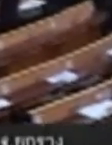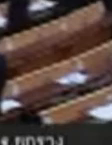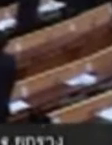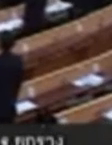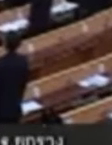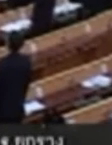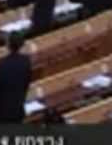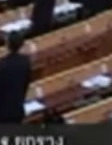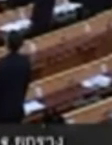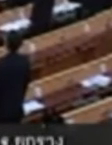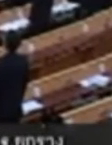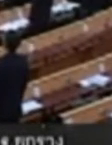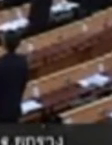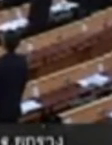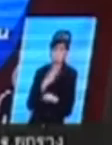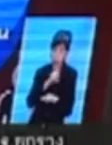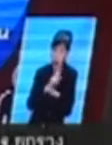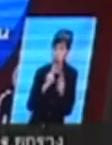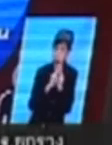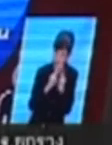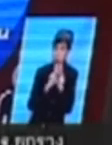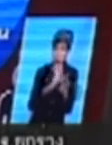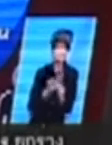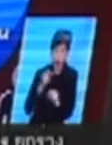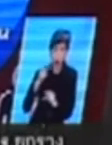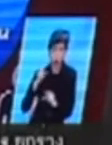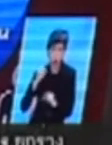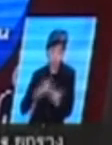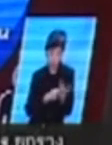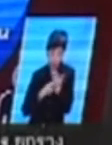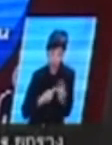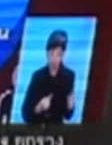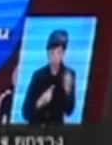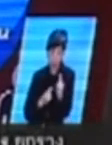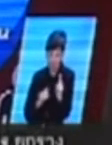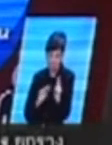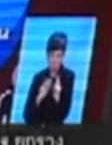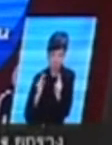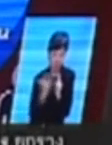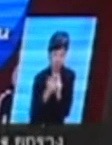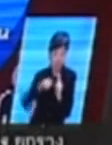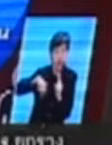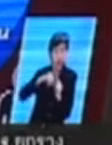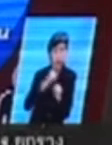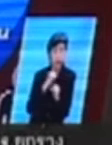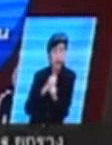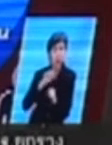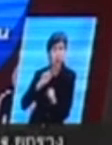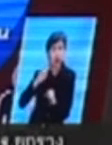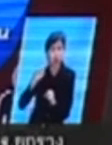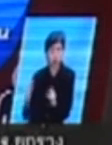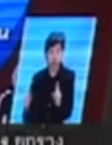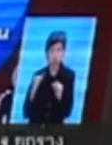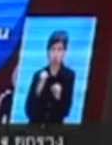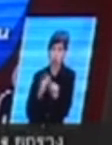จิดสิงคเนติกลุ่มของนายอมรจันทรสมบูรณ์หรือกลุ่มคนหัวสมัยใหม่ก็อาจจะทำให้การยกร่างรัฐธรรมนูญมีความหลาก